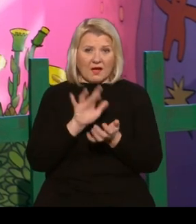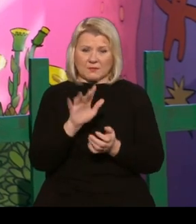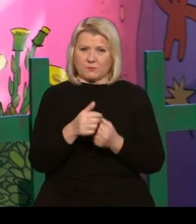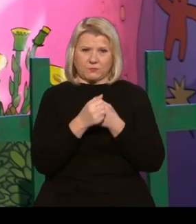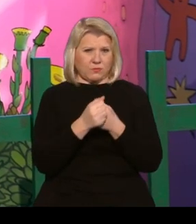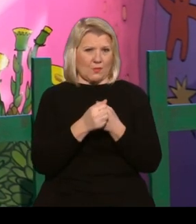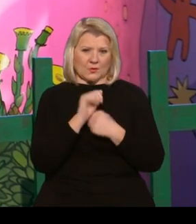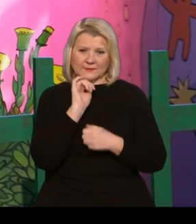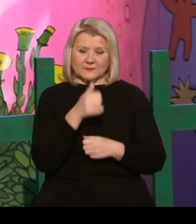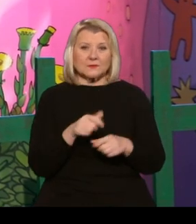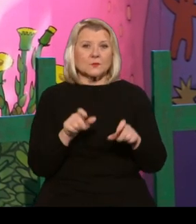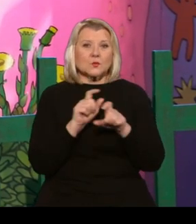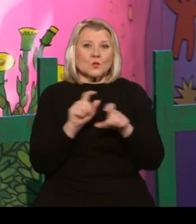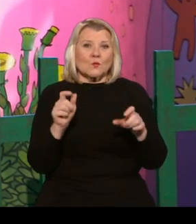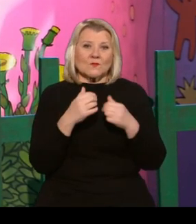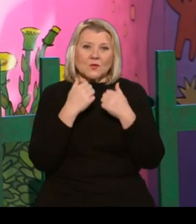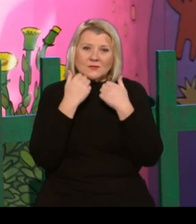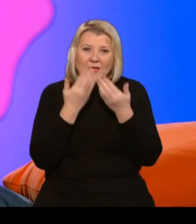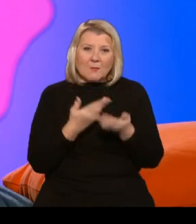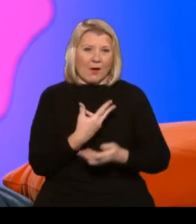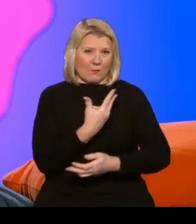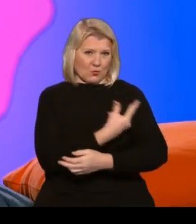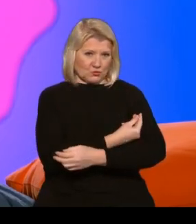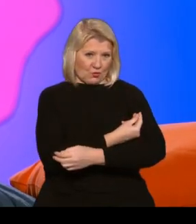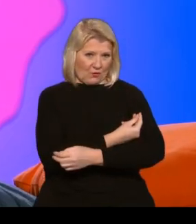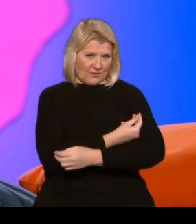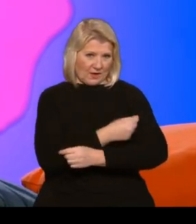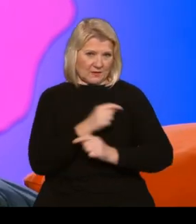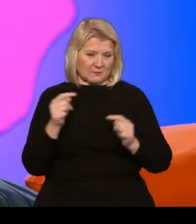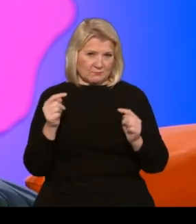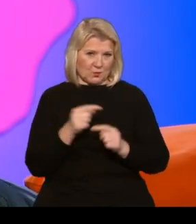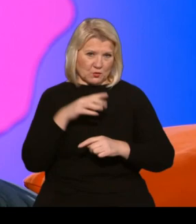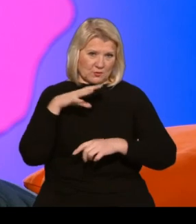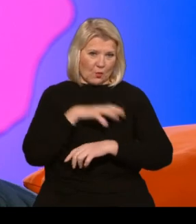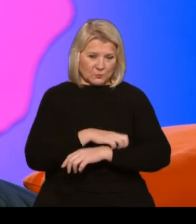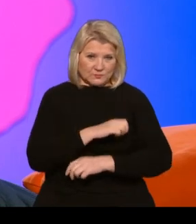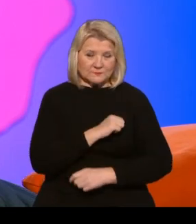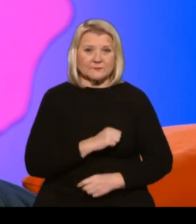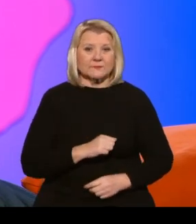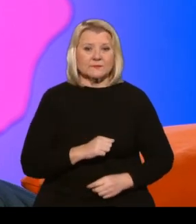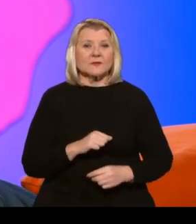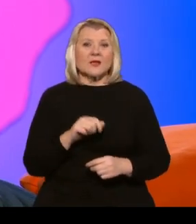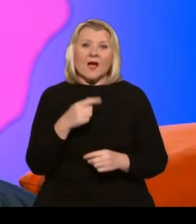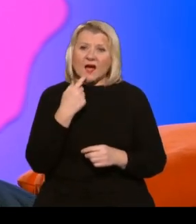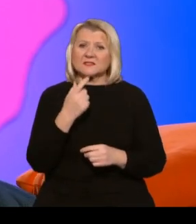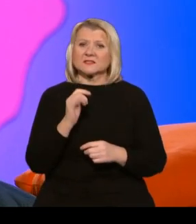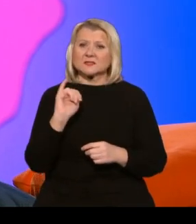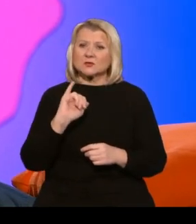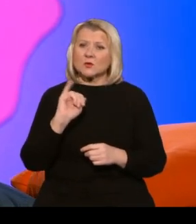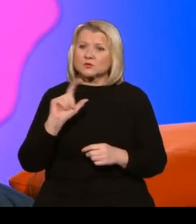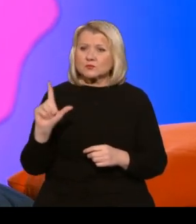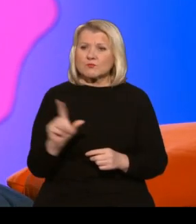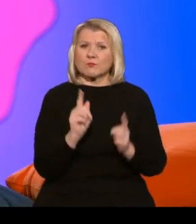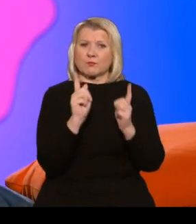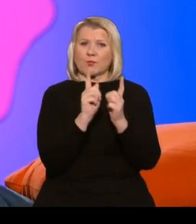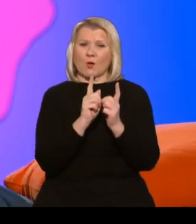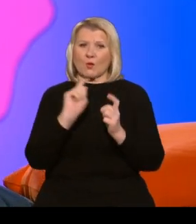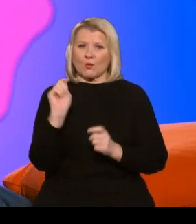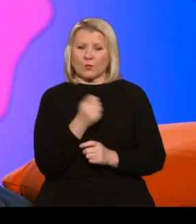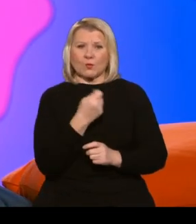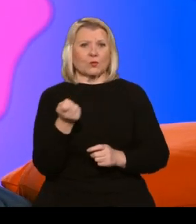totiž očkovaný proti dračímu kousnutí. Aha, a s kým tedy chcete rytířovat, pane rytíři